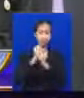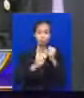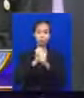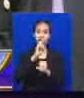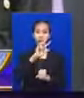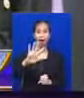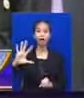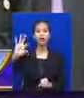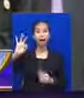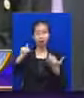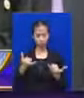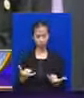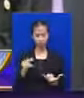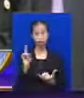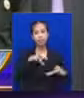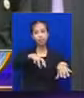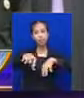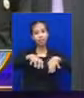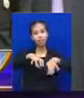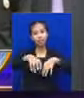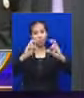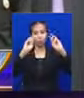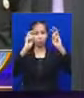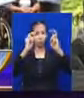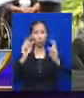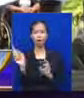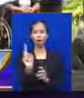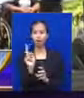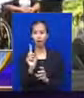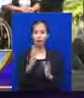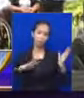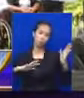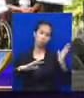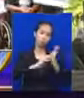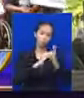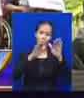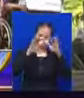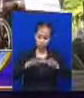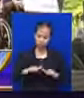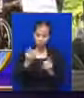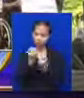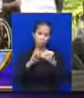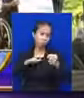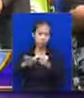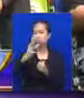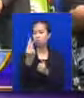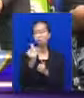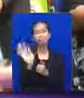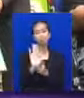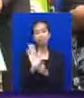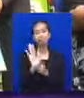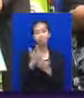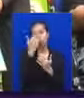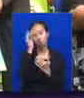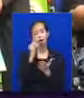2559โดยในปีนี้ค่ะจัดขึ้นภายใต้แนวคิด Ride Safe Be Safe อุบัติเหตุลดได้แค่ไม่ขับเร็วเพื่อส่งเสริมความปลอดภัย